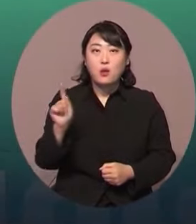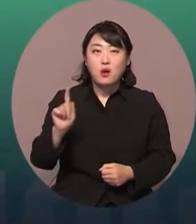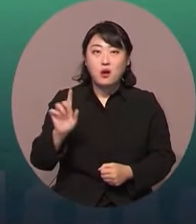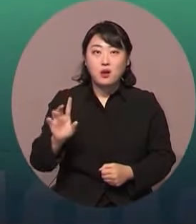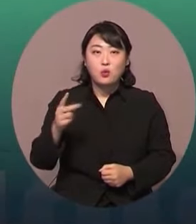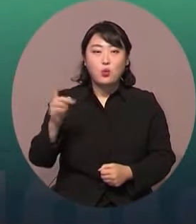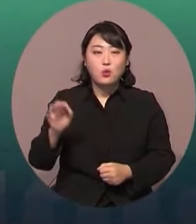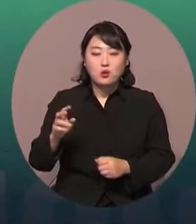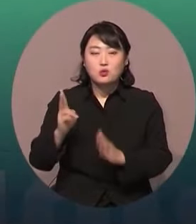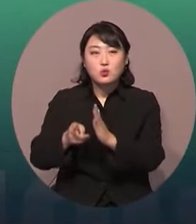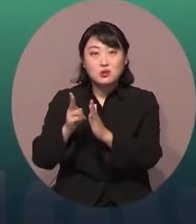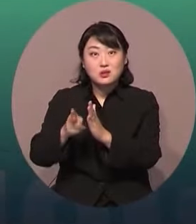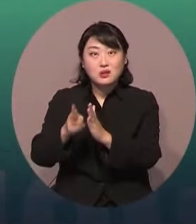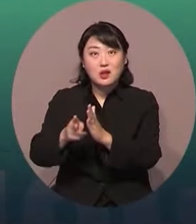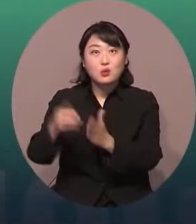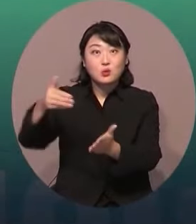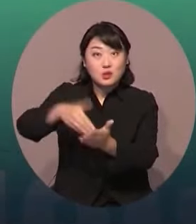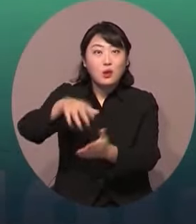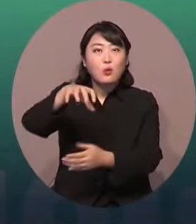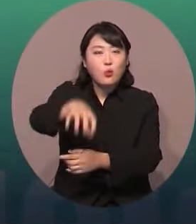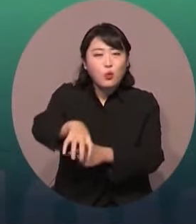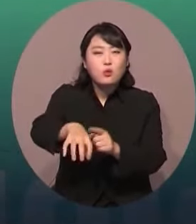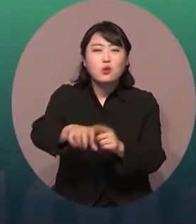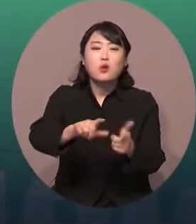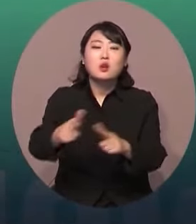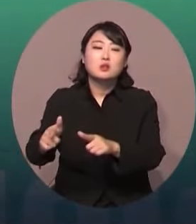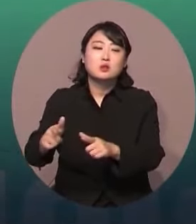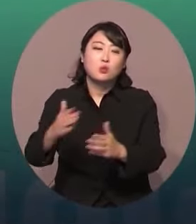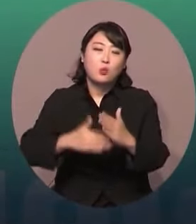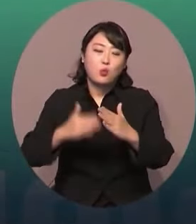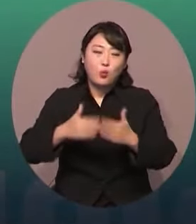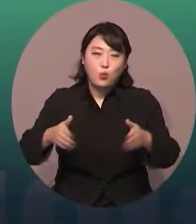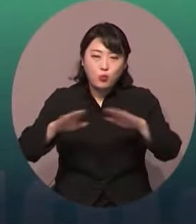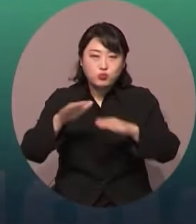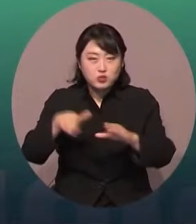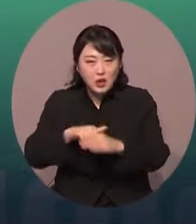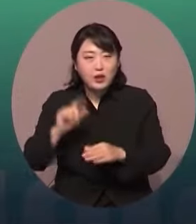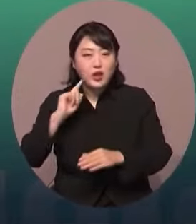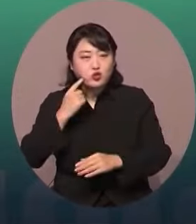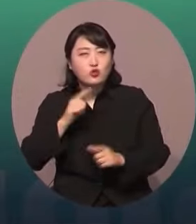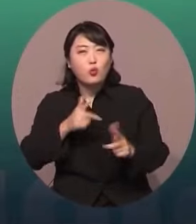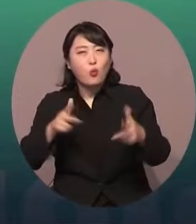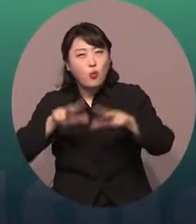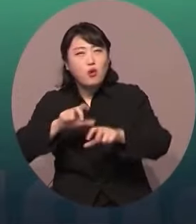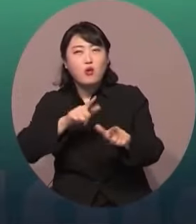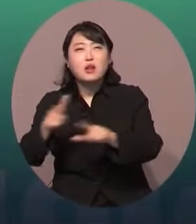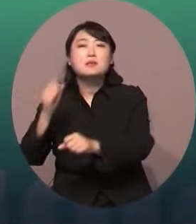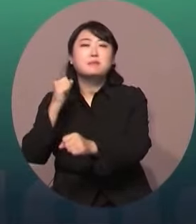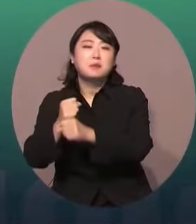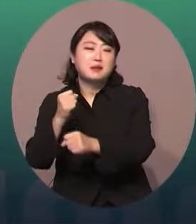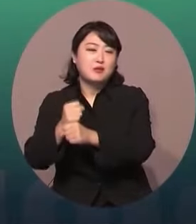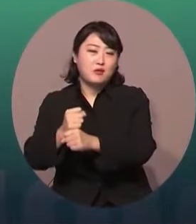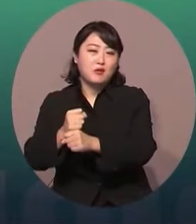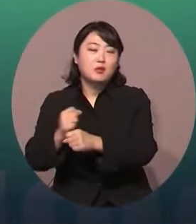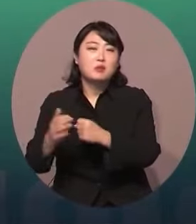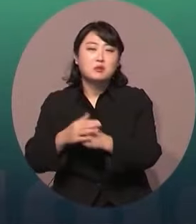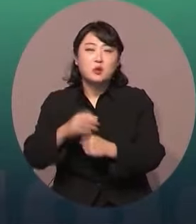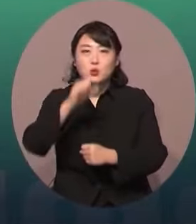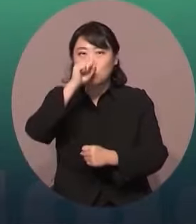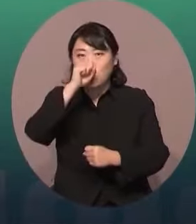문화, 예술 시설, 또 공원이라든가 이런 걸 만들면서 대덕구의 많은 삶의